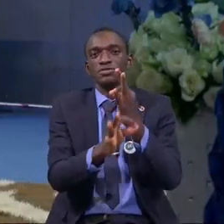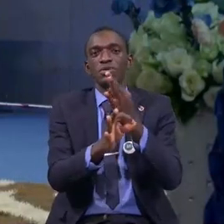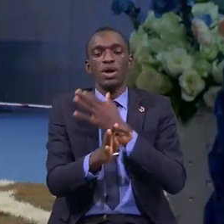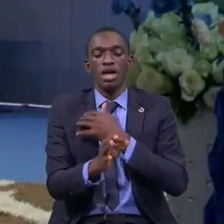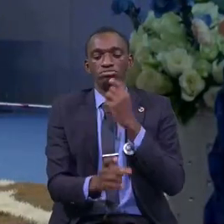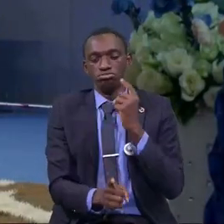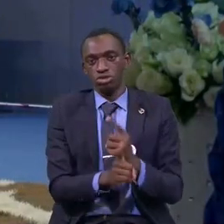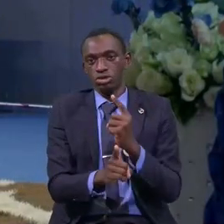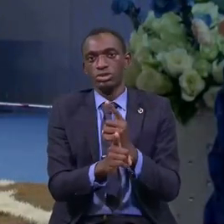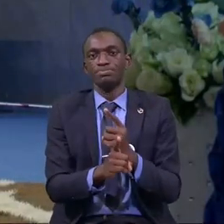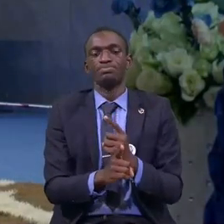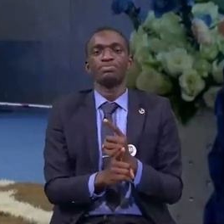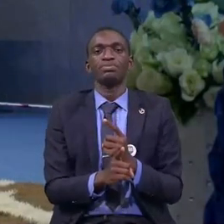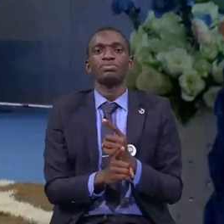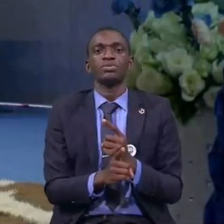il est fidèle et juste